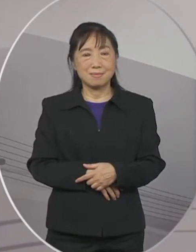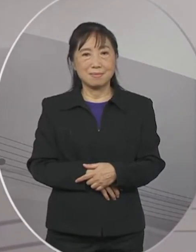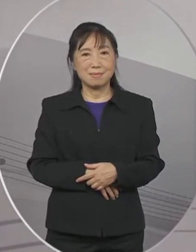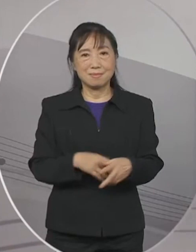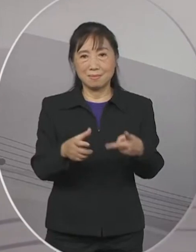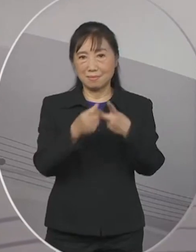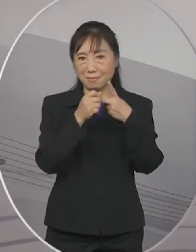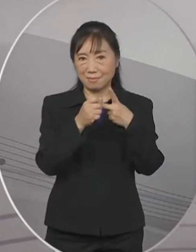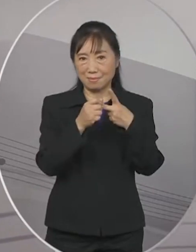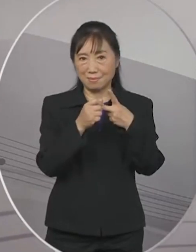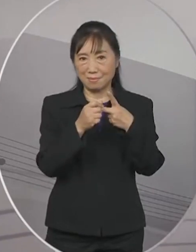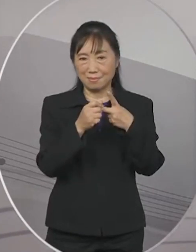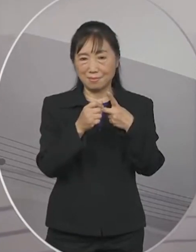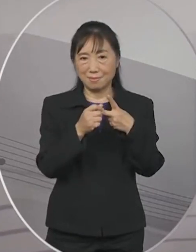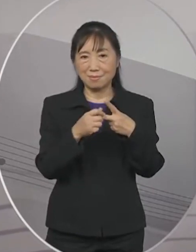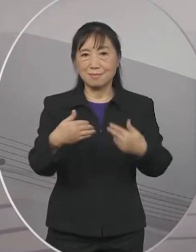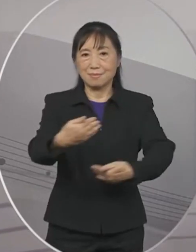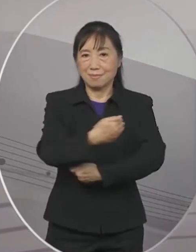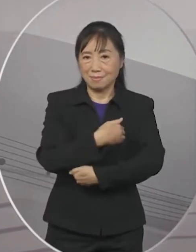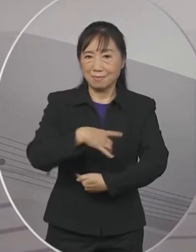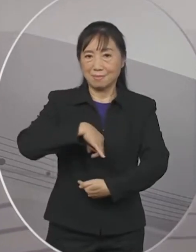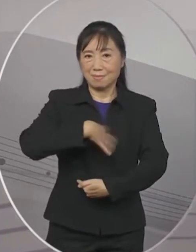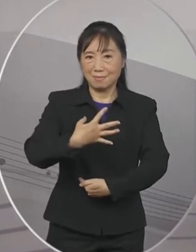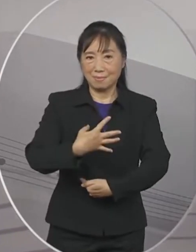再来，拥抱自然，